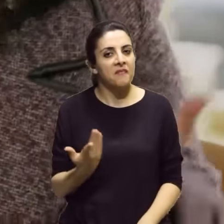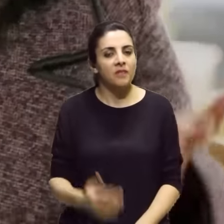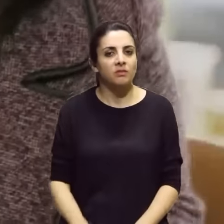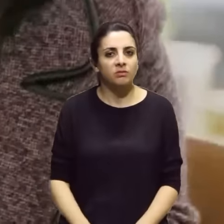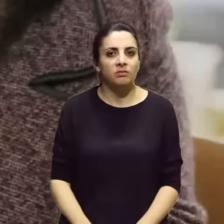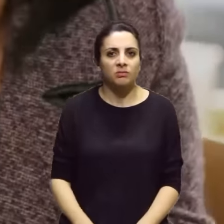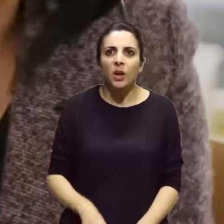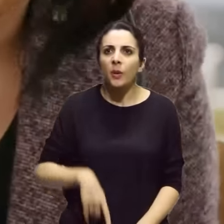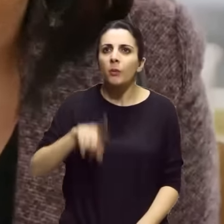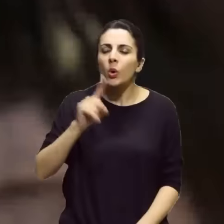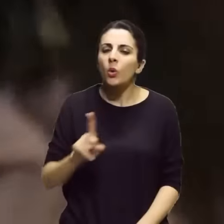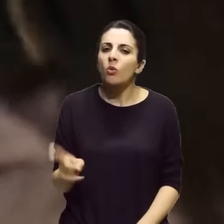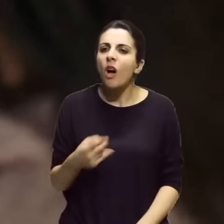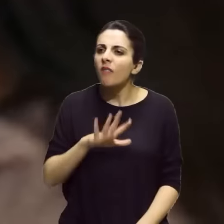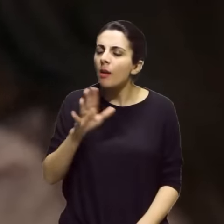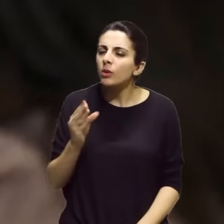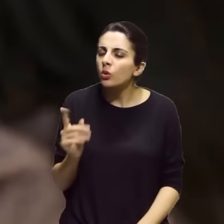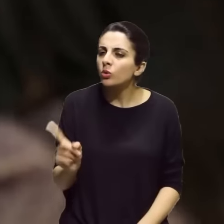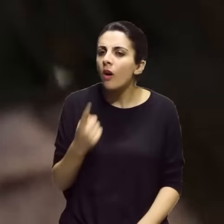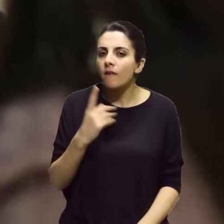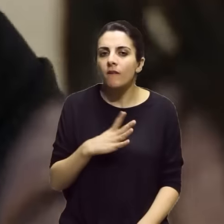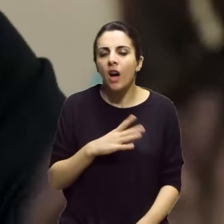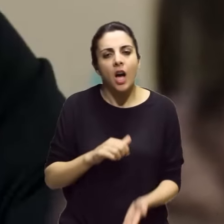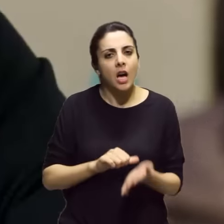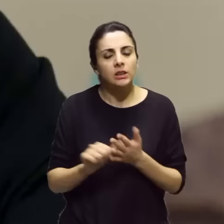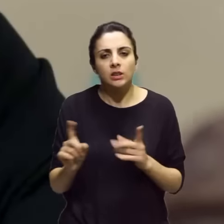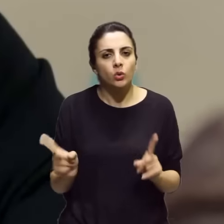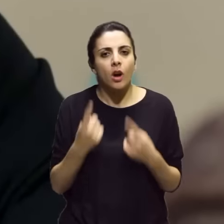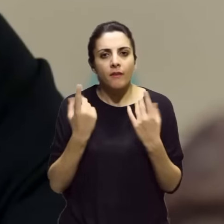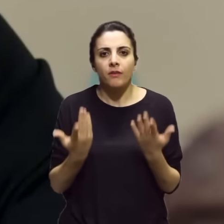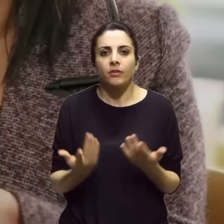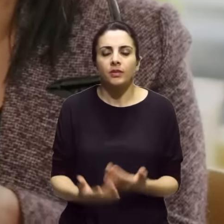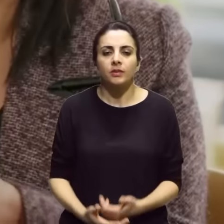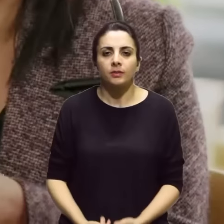Allah! Ne acayip bir gün bugün ya. Herkes bir acayip. Her şey.